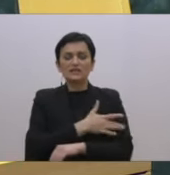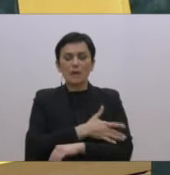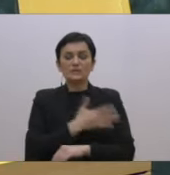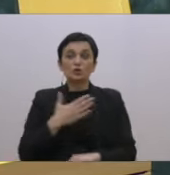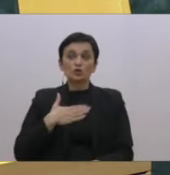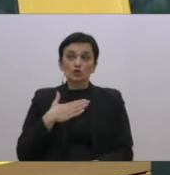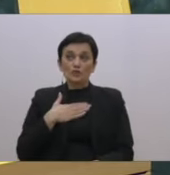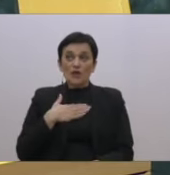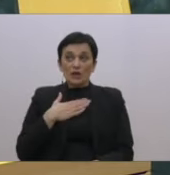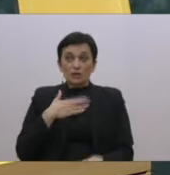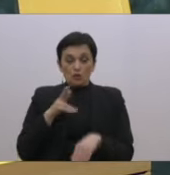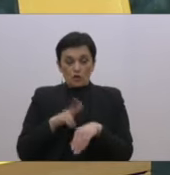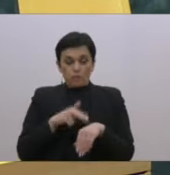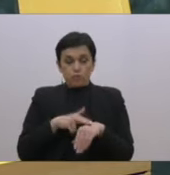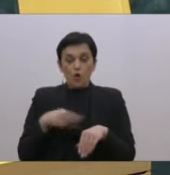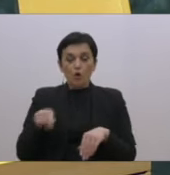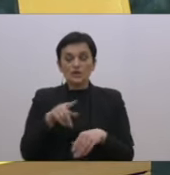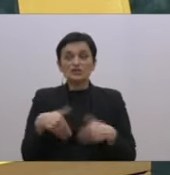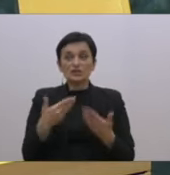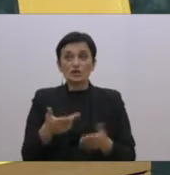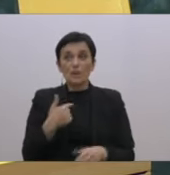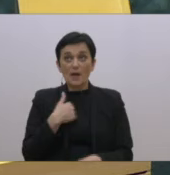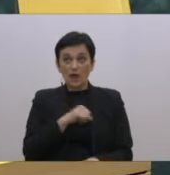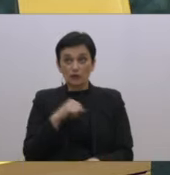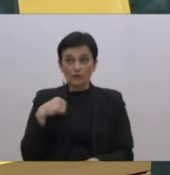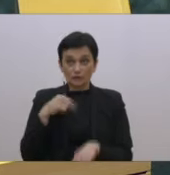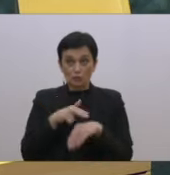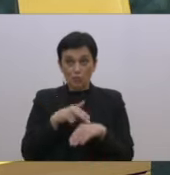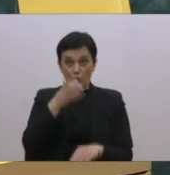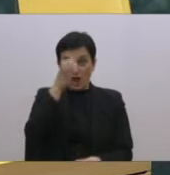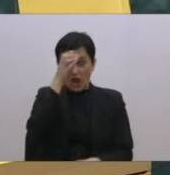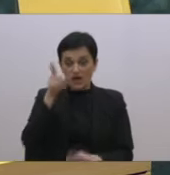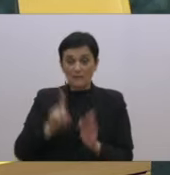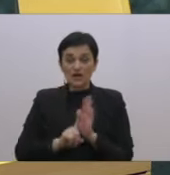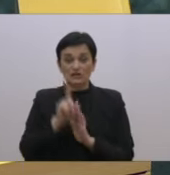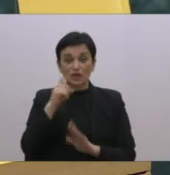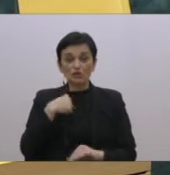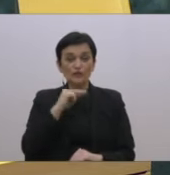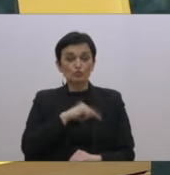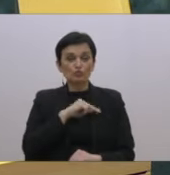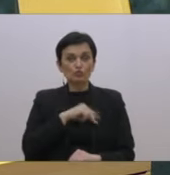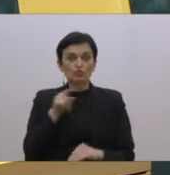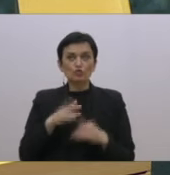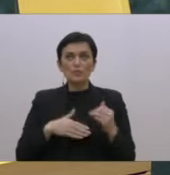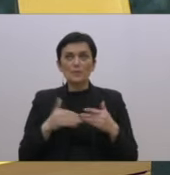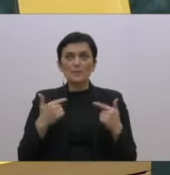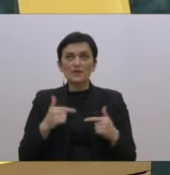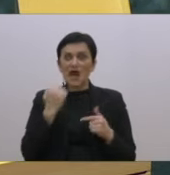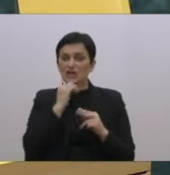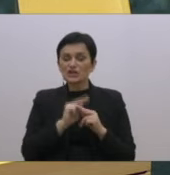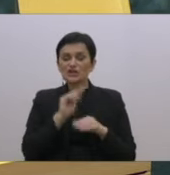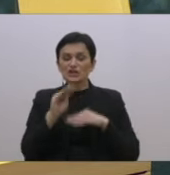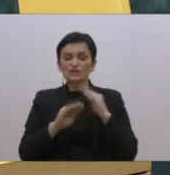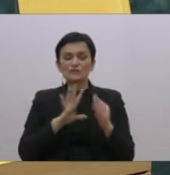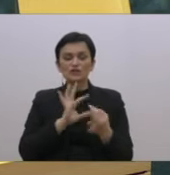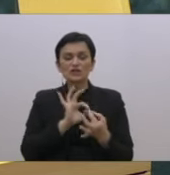ჩვენი პოლიციის წინაშე. მე თვითონ პოლიციის აკადემიაში, როდესაც დავიწყეთ ჩვენ მუშაობა, პრაქტიკულად მთელი ინფრასტრუქტურა